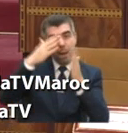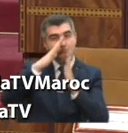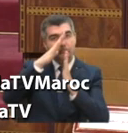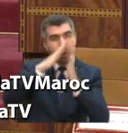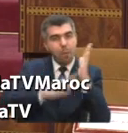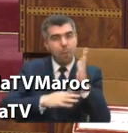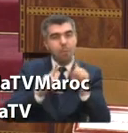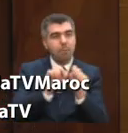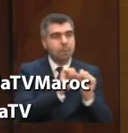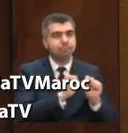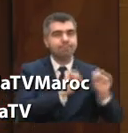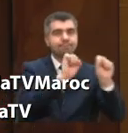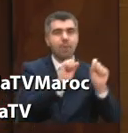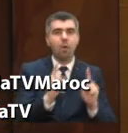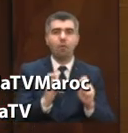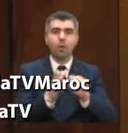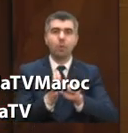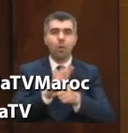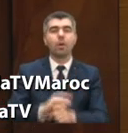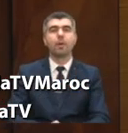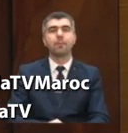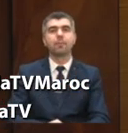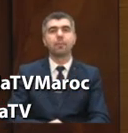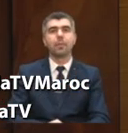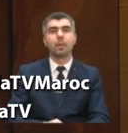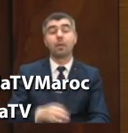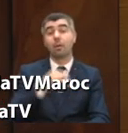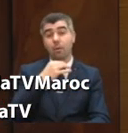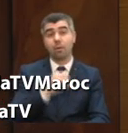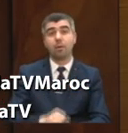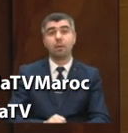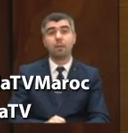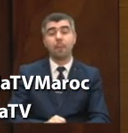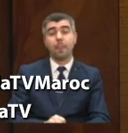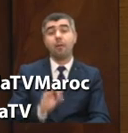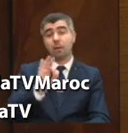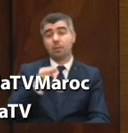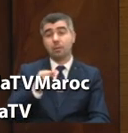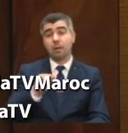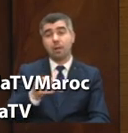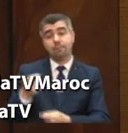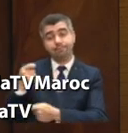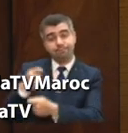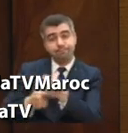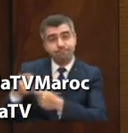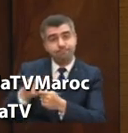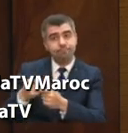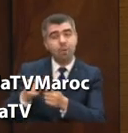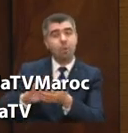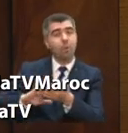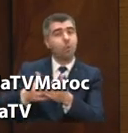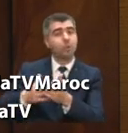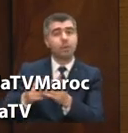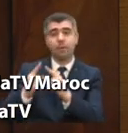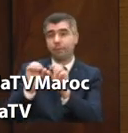لمواجهة هذه الجائحة. لقد كان لاختيارات بلادنا في هذا الشأن كلفتها الاقتصادية والاجتماعية على الخصوص، ومن